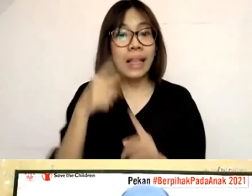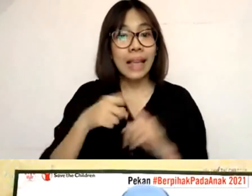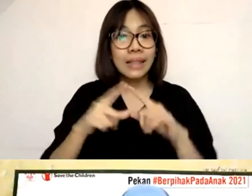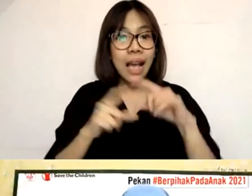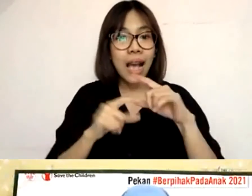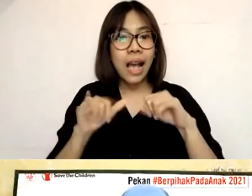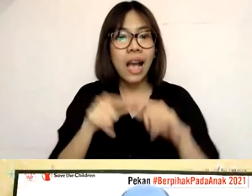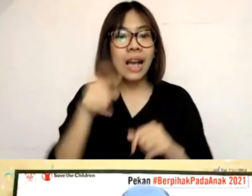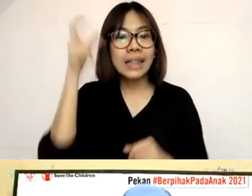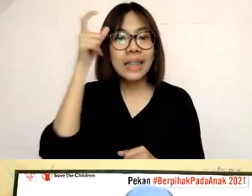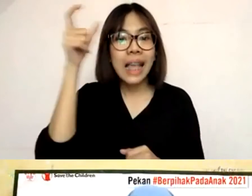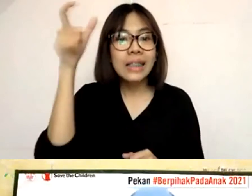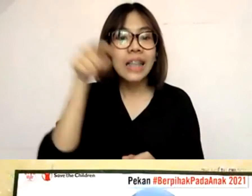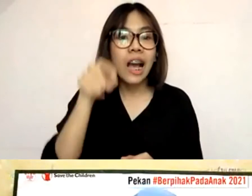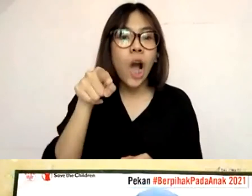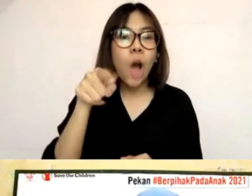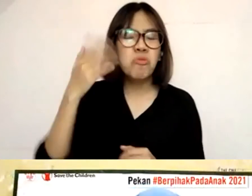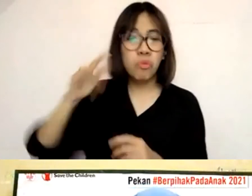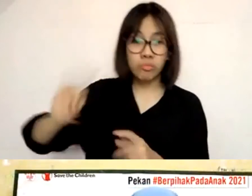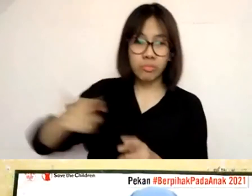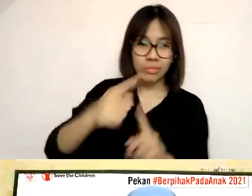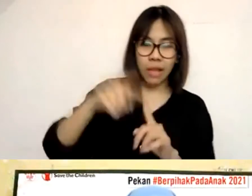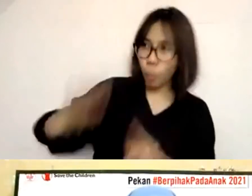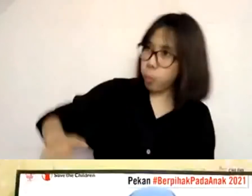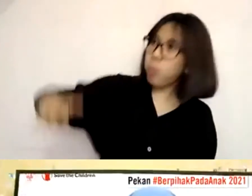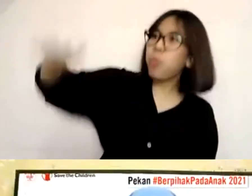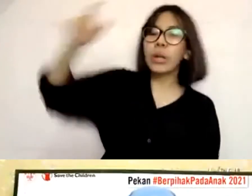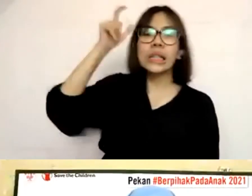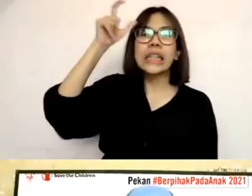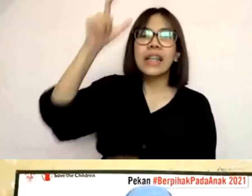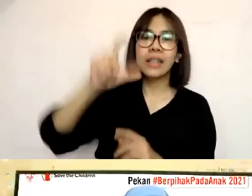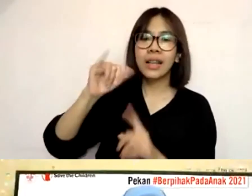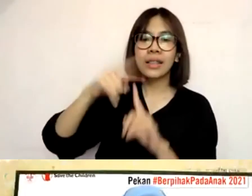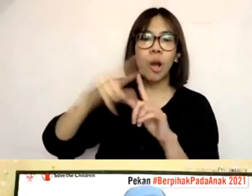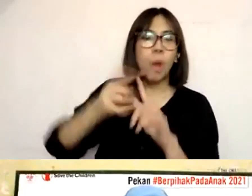Silakan Mbak Uci. Tasya, nanti kalau besar cita-citanya mau jadi apa?